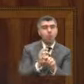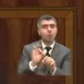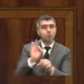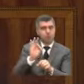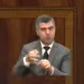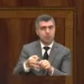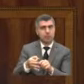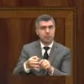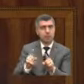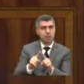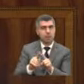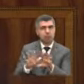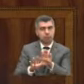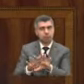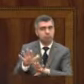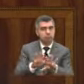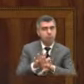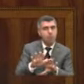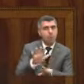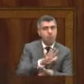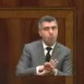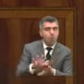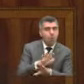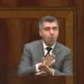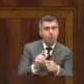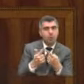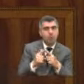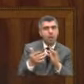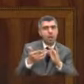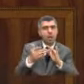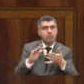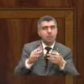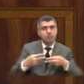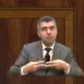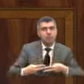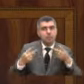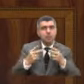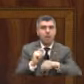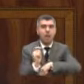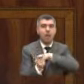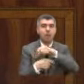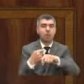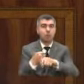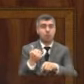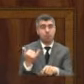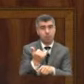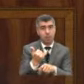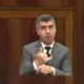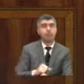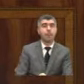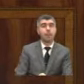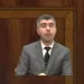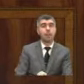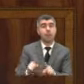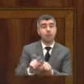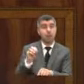الرقمي لتسيير اندماج الاقتصاد الوطني وتقليص الفجوات الرقمية وخاصة في العالم القروي، وكذلك بشأن التحولات الرقمية التي